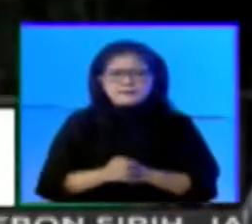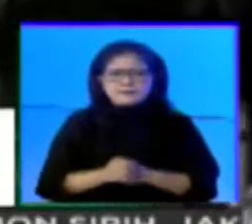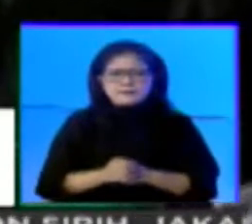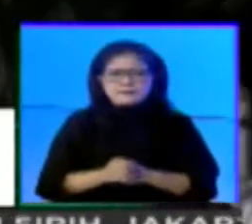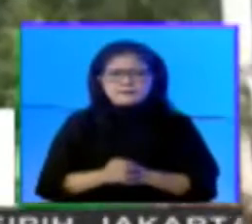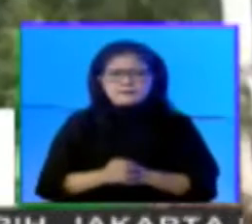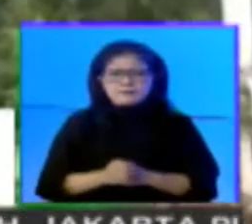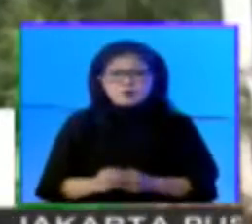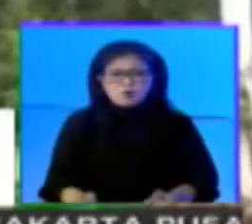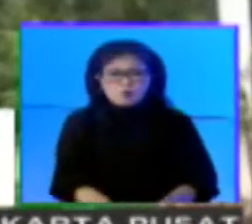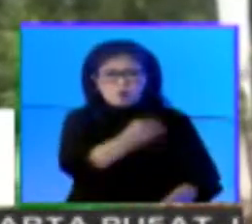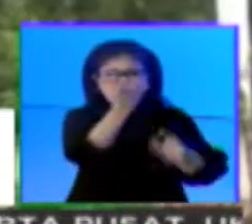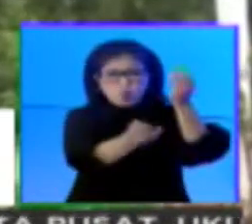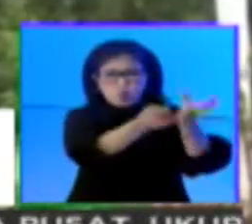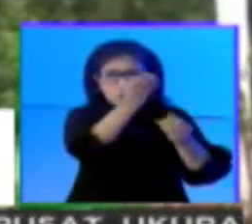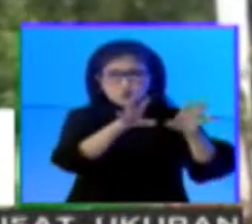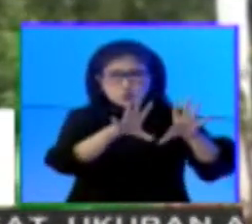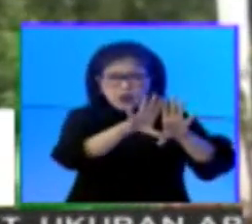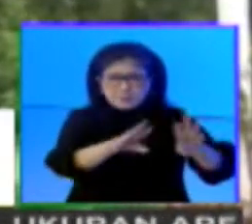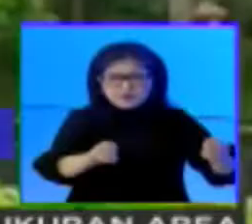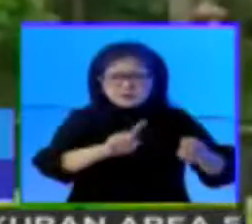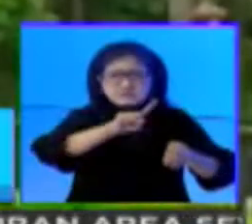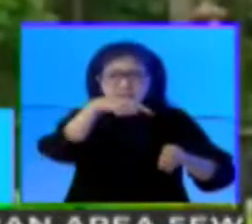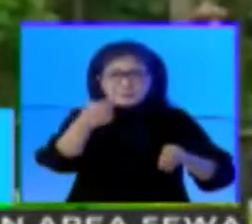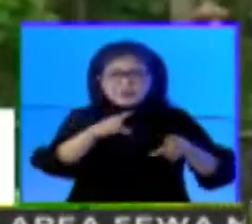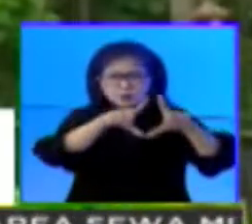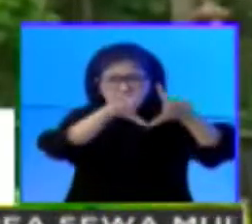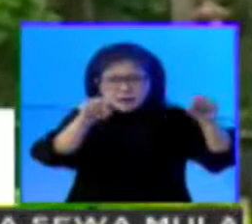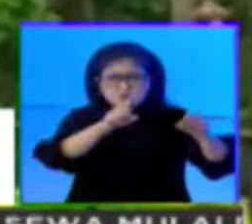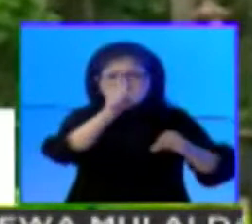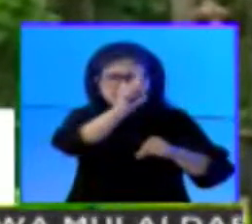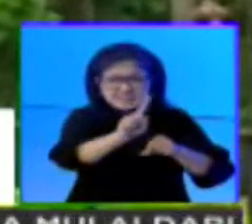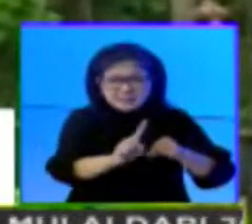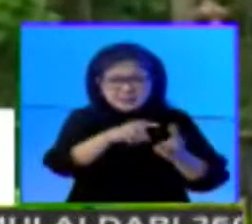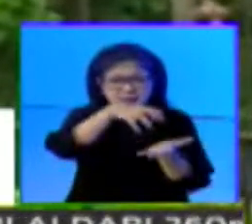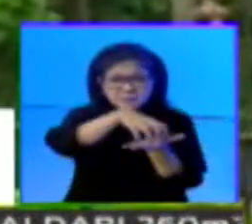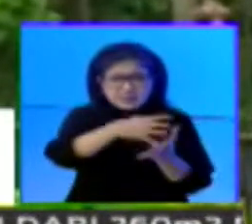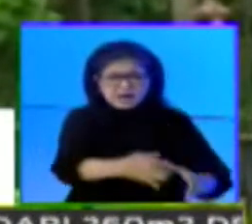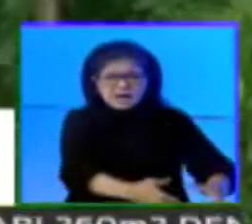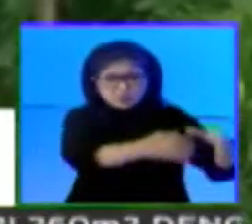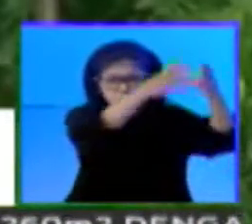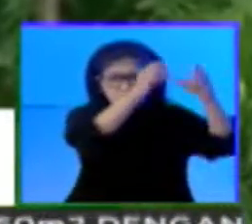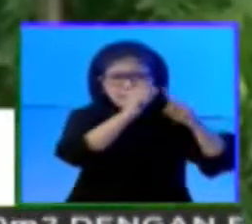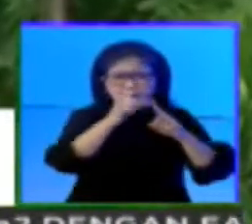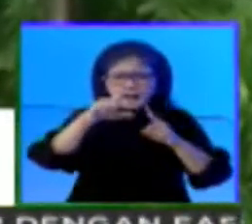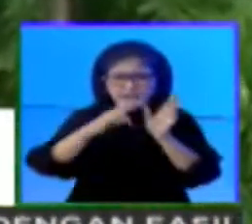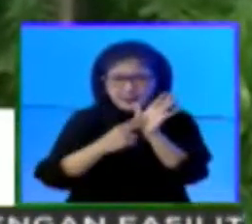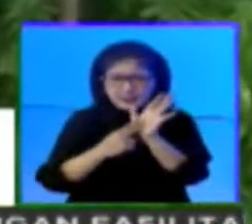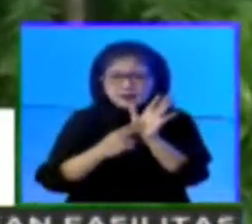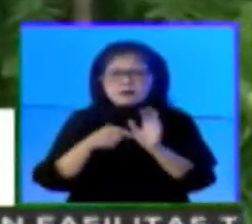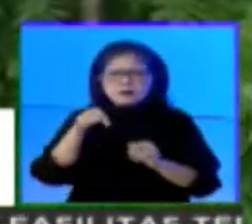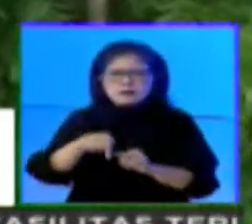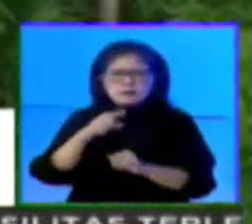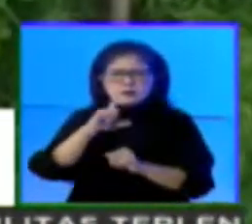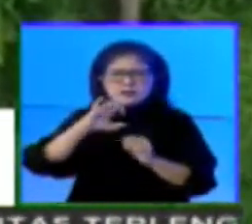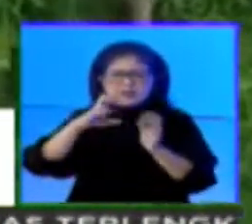Kobaran api dengan cepat menghanguskan sebuah trafo listrik di area gardu induk PLN Gambir Baru, Jalan Yos Sudarso, Cempaka Putih,